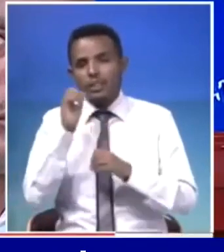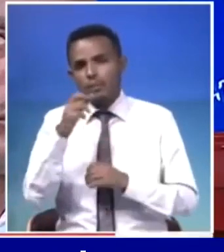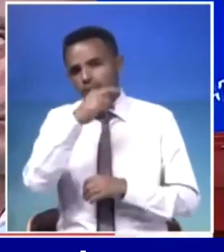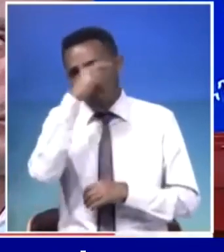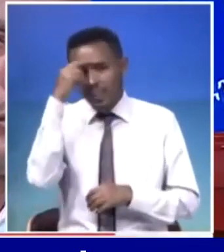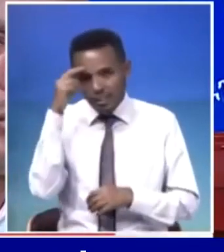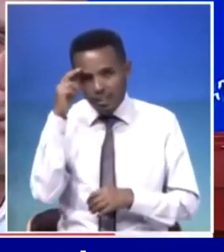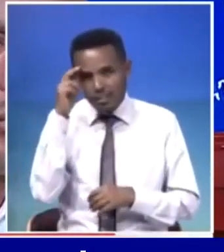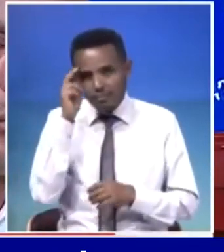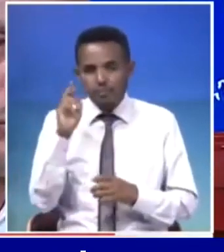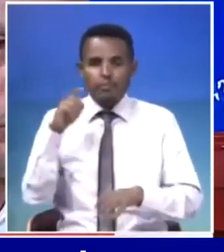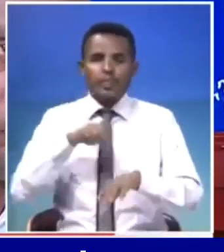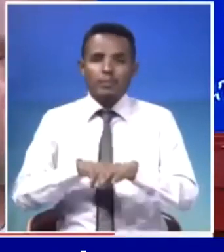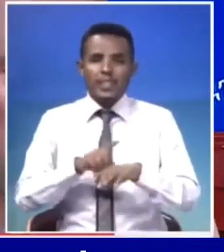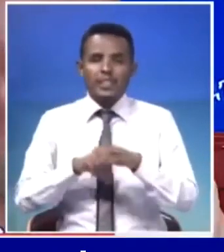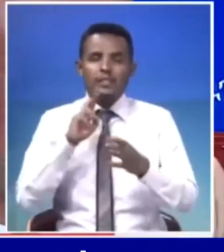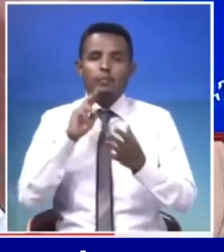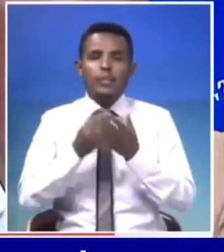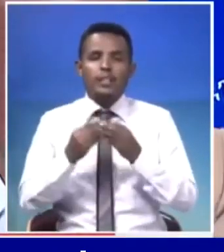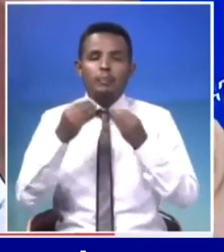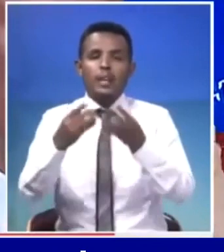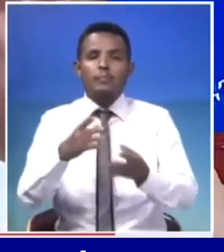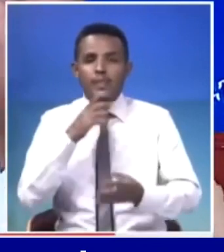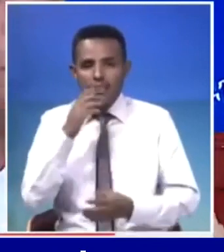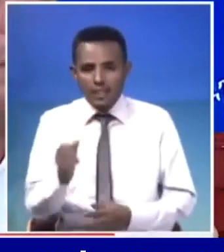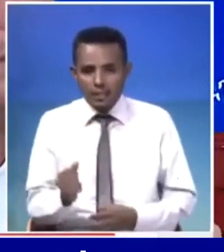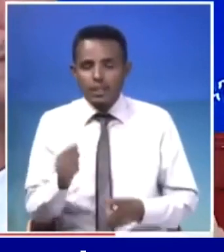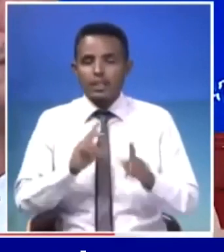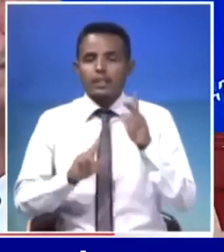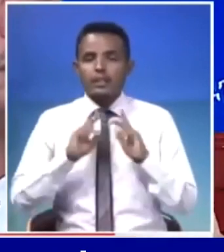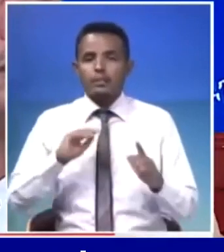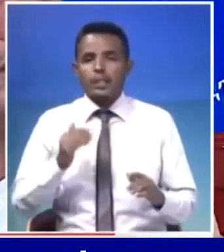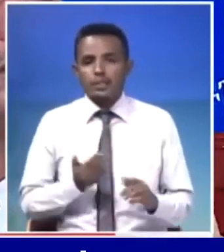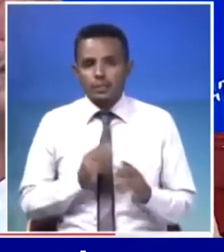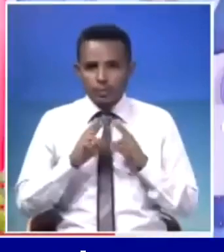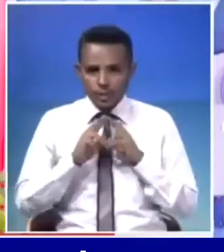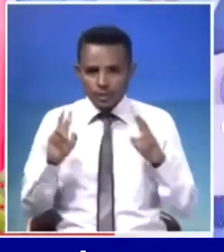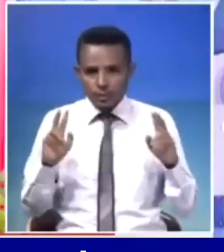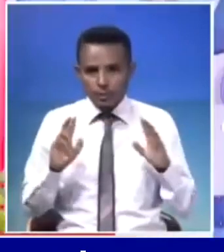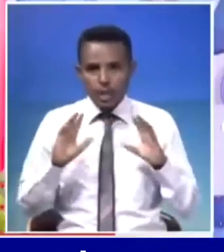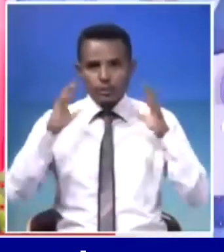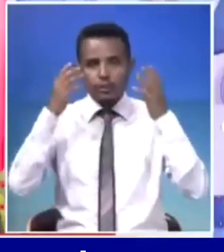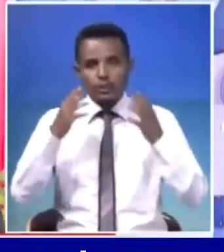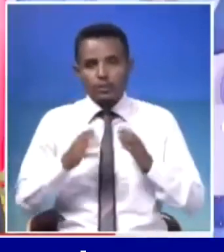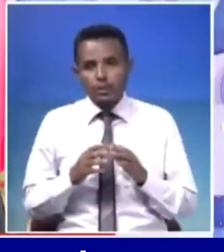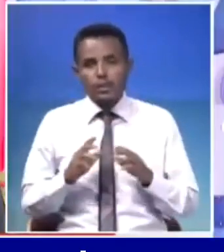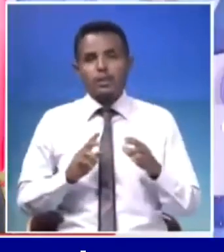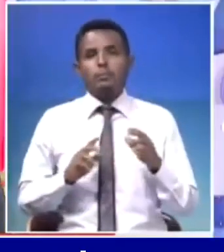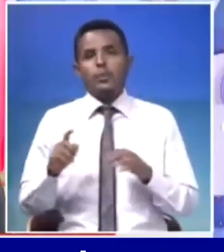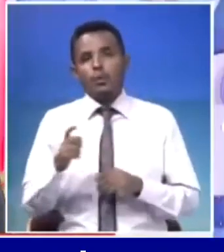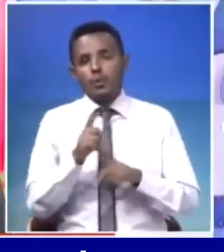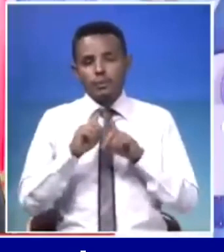ምክንያት በየጊዜው መረጃ ባለመስጠታችን ህዝባችን በእጅጉ አስቆጥተናል። ቢሆንም